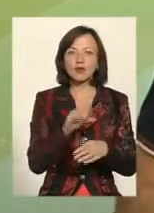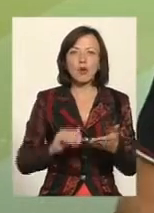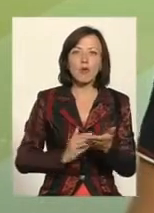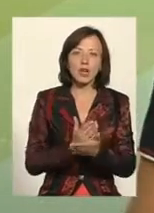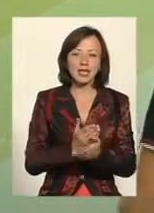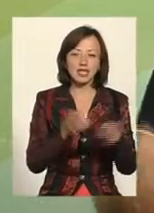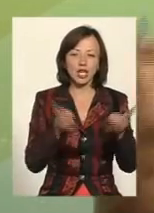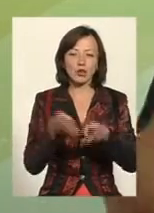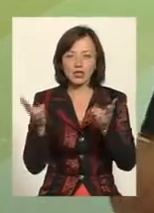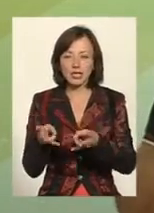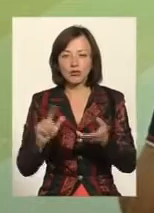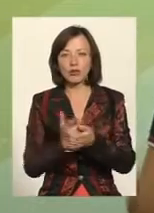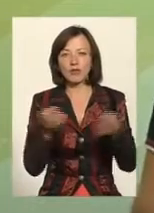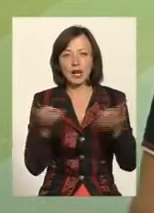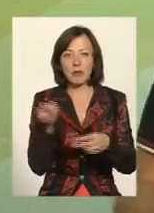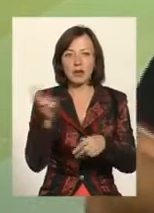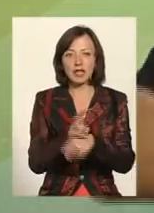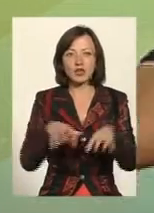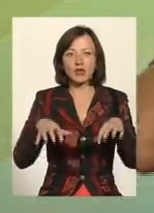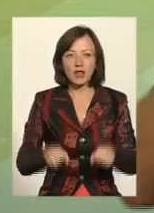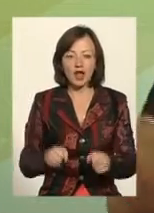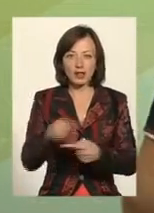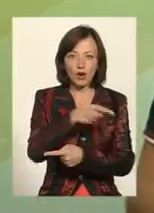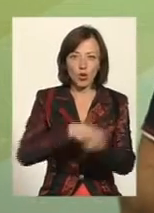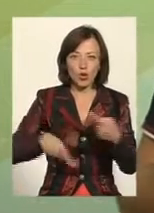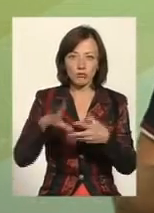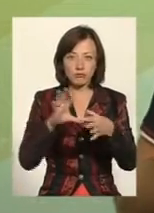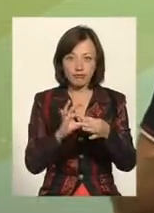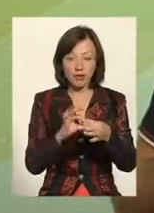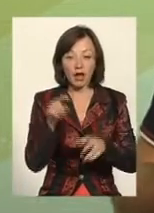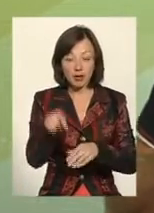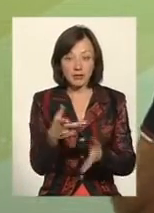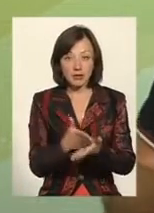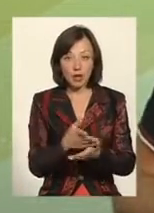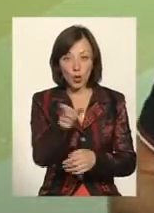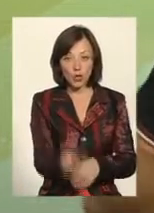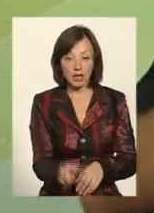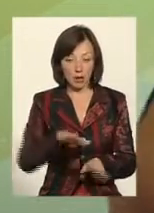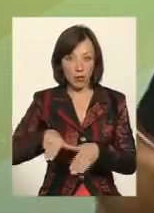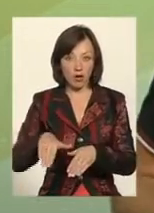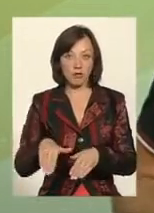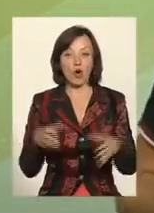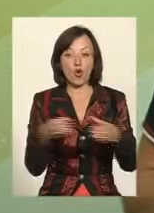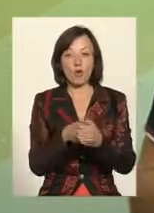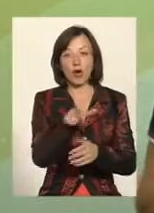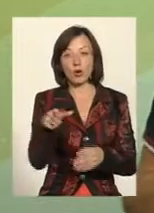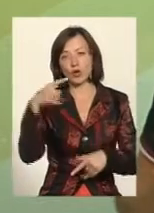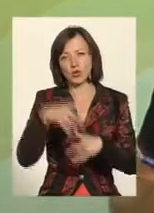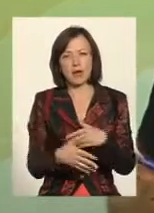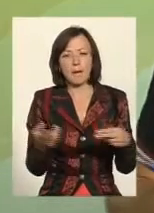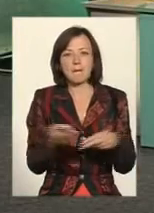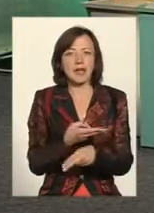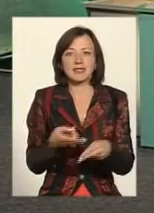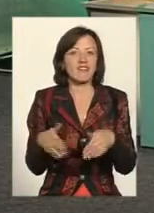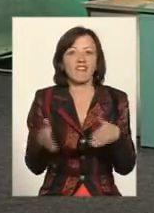політична доцільність, знов треба їм прийти до влади і круг замикається. Але в тому кругу завжди знаходиться людина потім, група людей, які розуміють